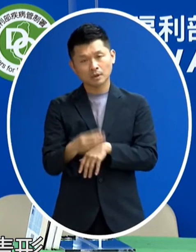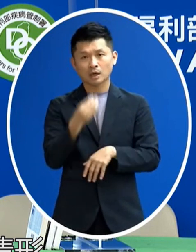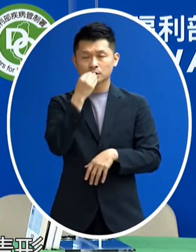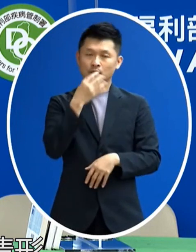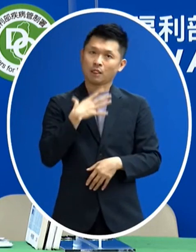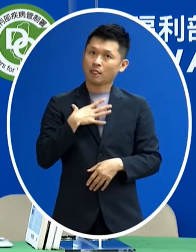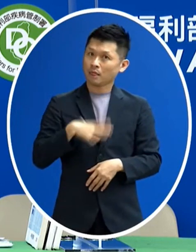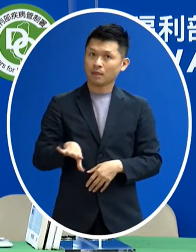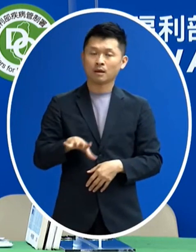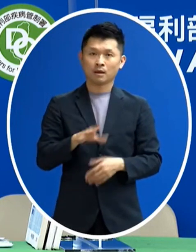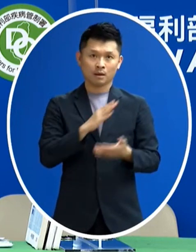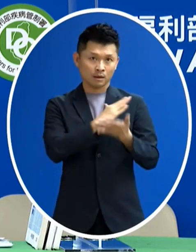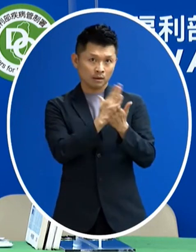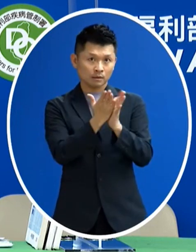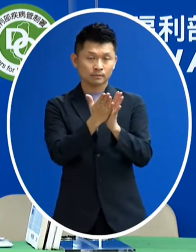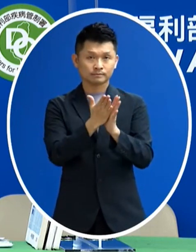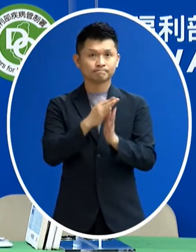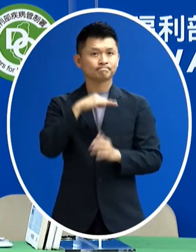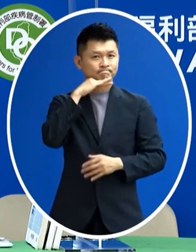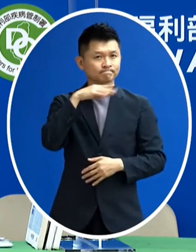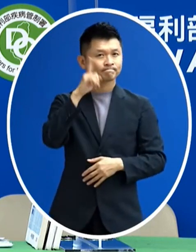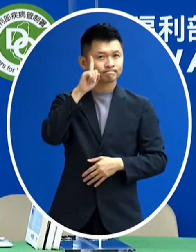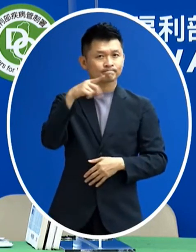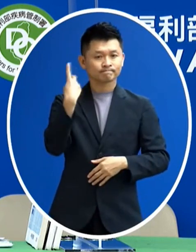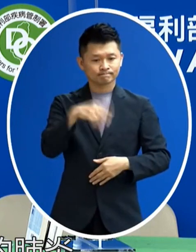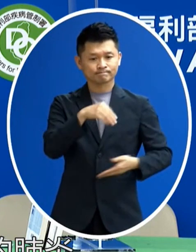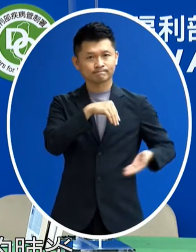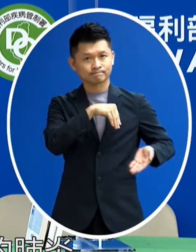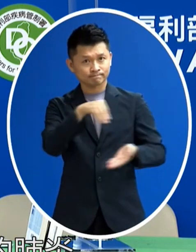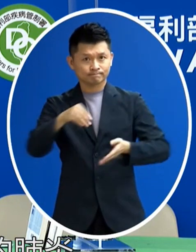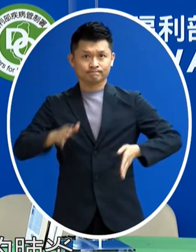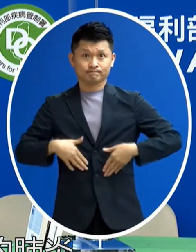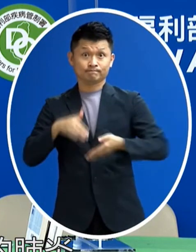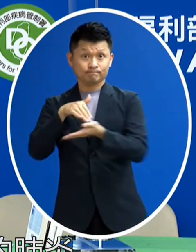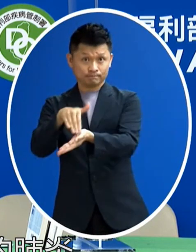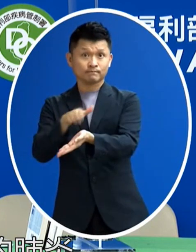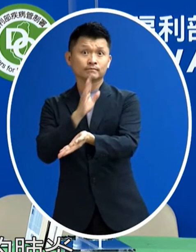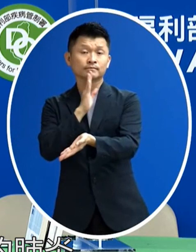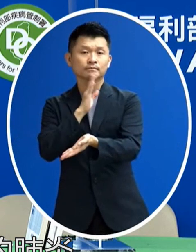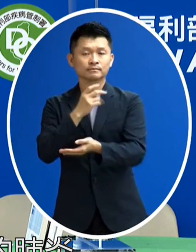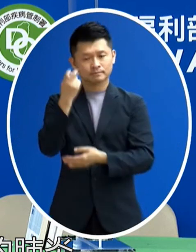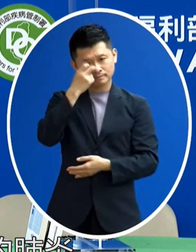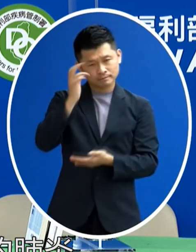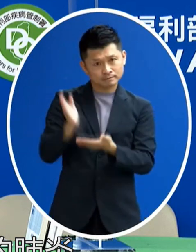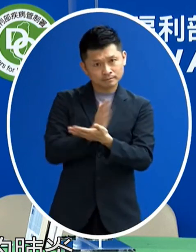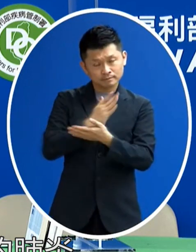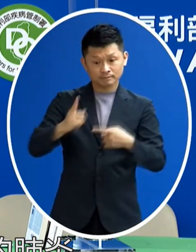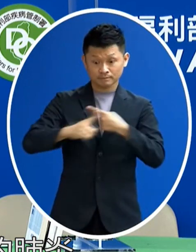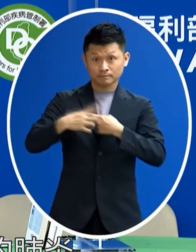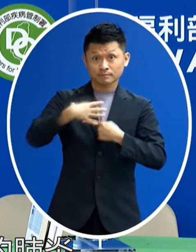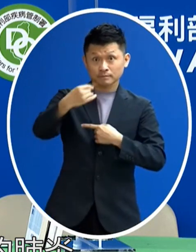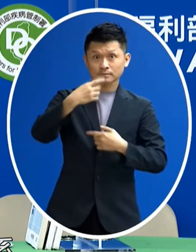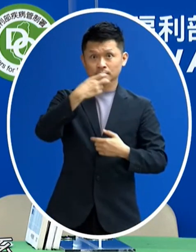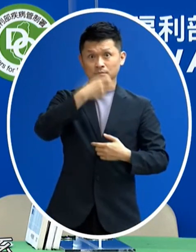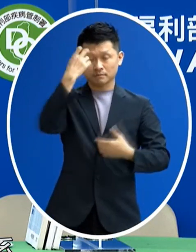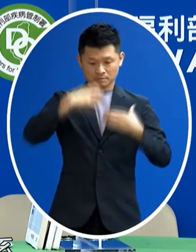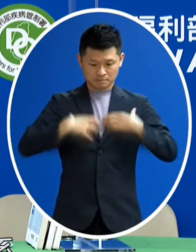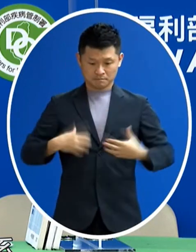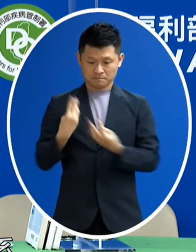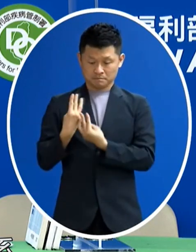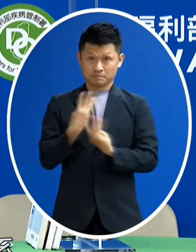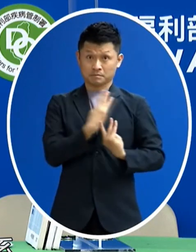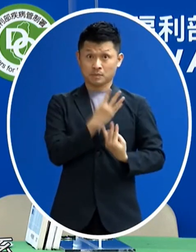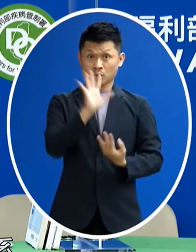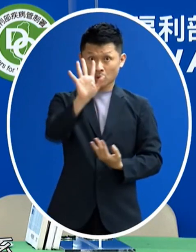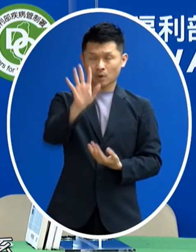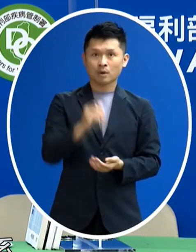个情形，所以隔日家长再度带到急诊，在这边的检查就发现 X 光有2侧的肺炎，那因为有缺